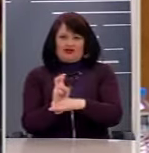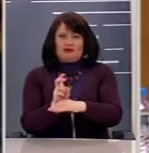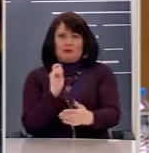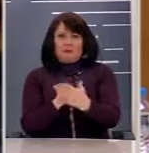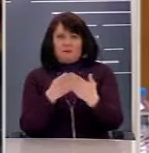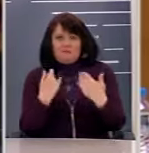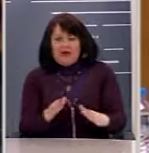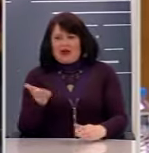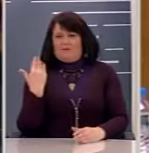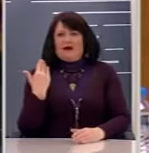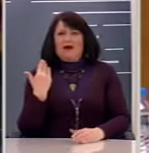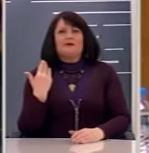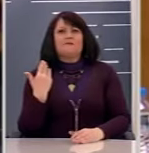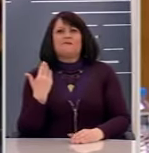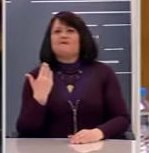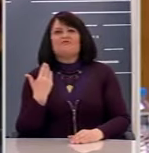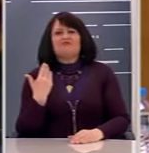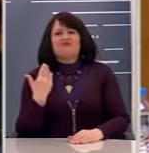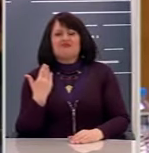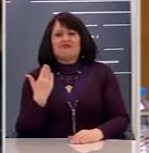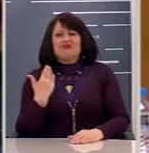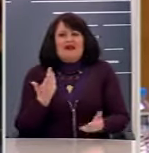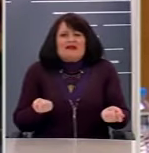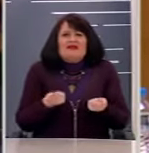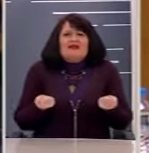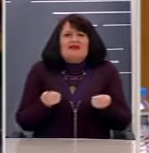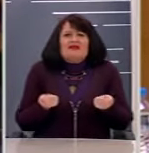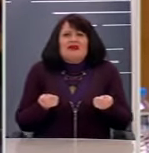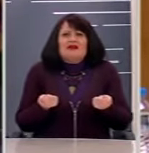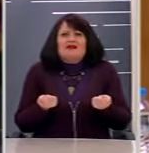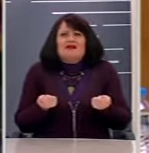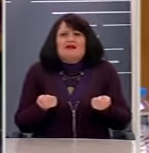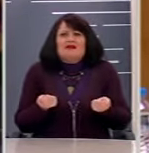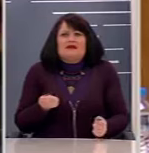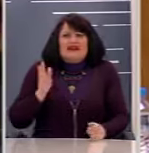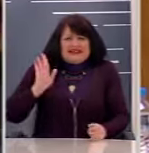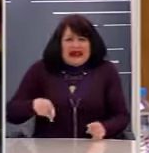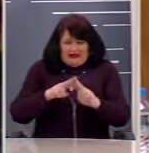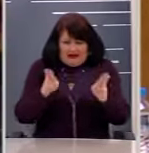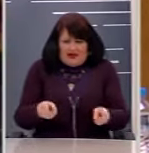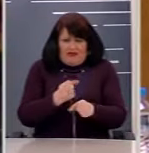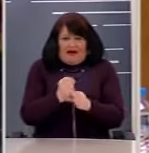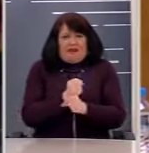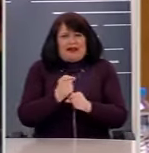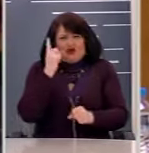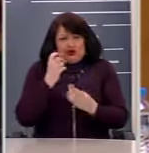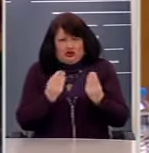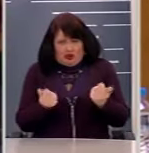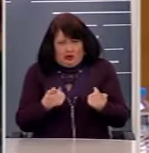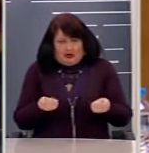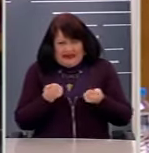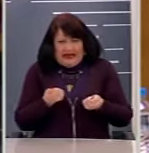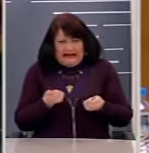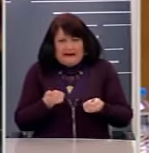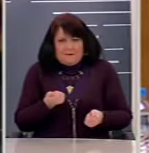αγοράστηκαν δεν υπήρξε πρόβλεψη που την κάνει το τελευταίο φαρμακείο? Ξέρετε τι κάνει το τελευταίο φαρμακείο, κύριε